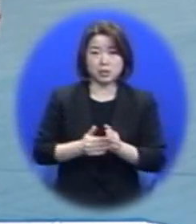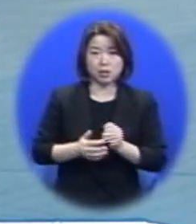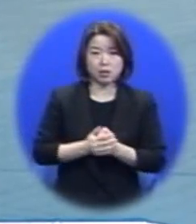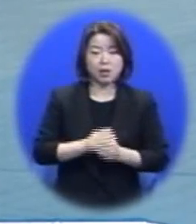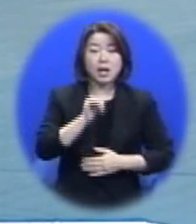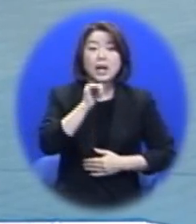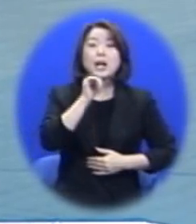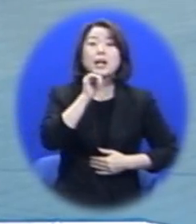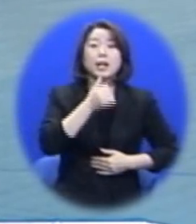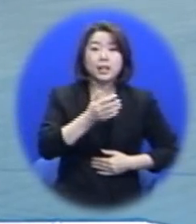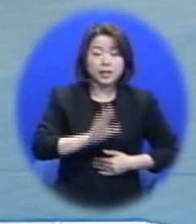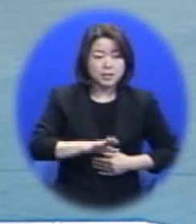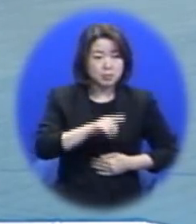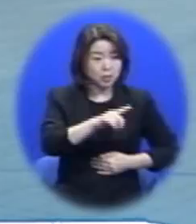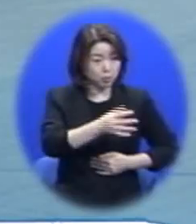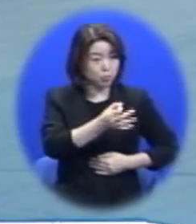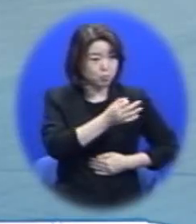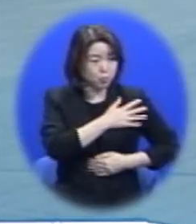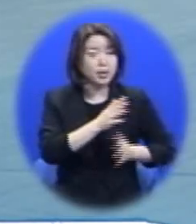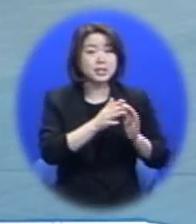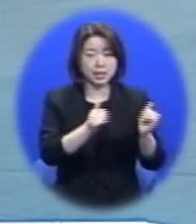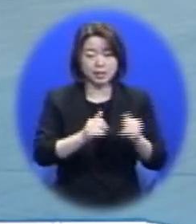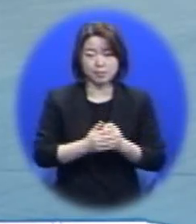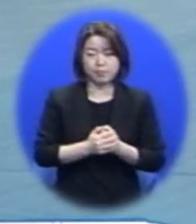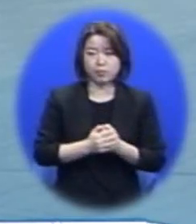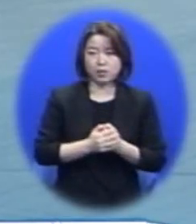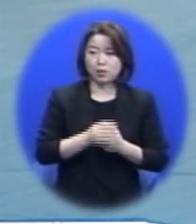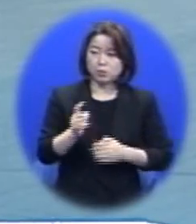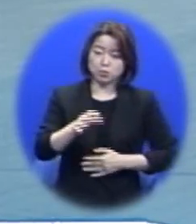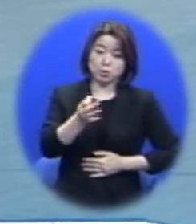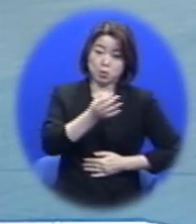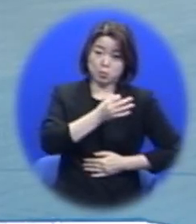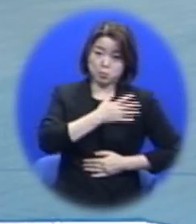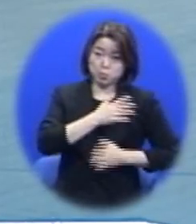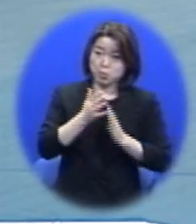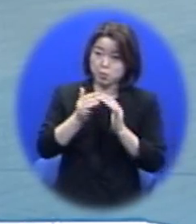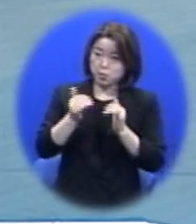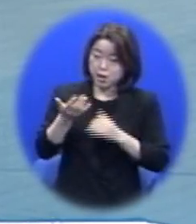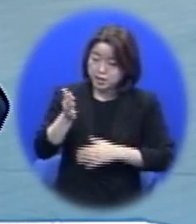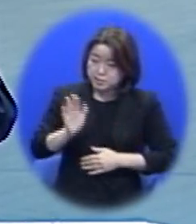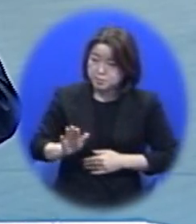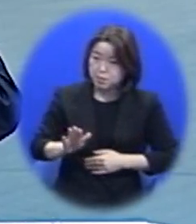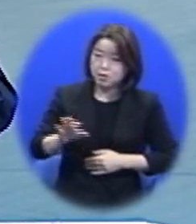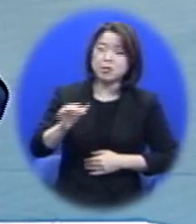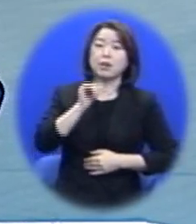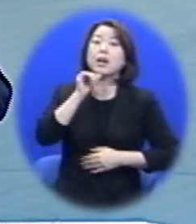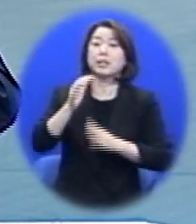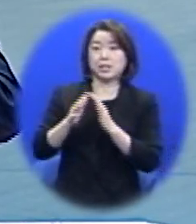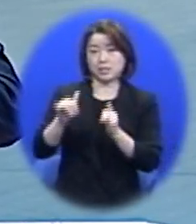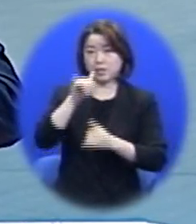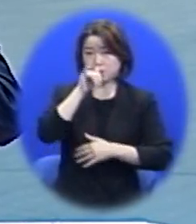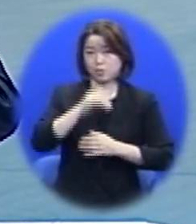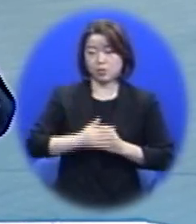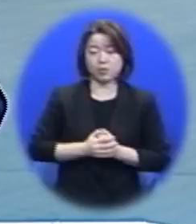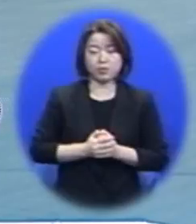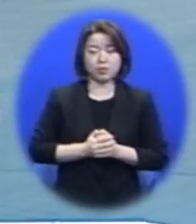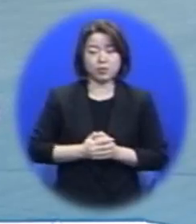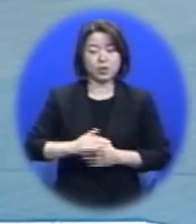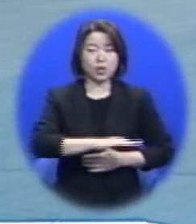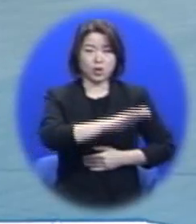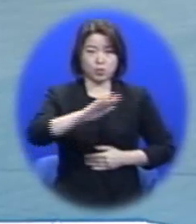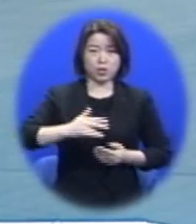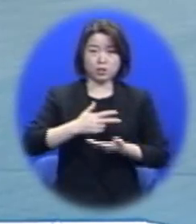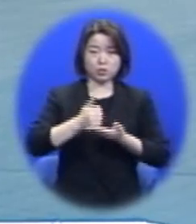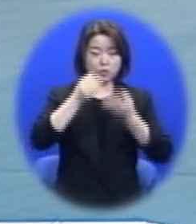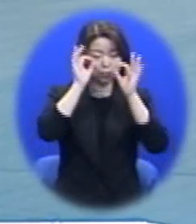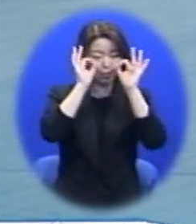가난한데 부유한 사람이 있고 부유한데 가난한 사람이 있는 겁니다. 그러니까 우리가 주님이 보시는 그